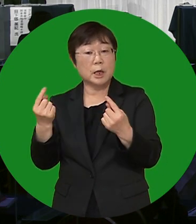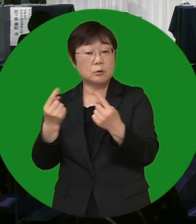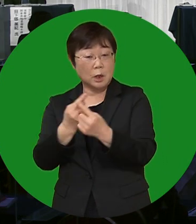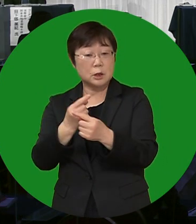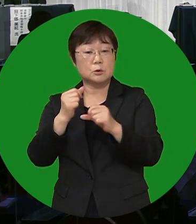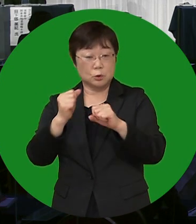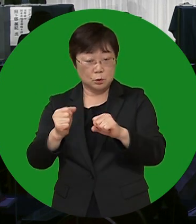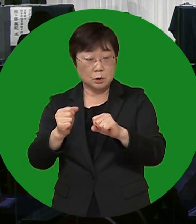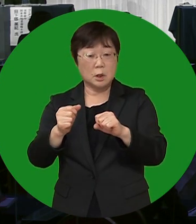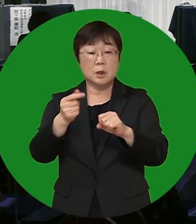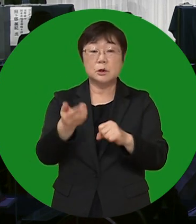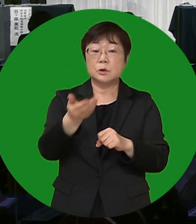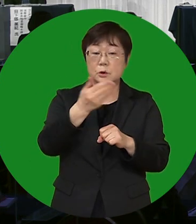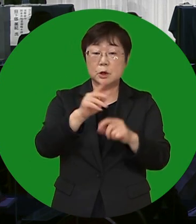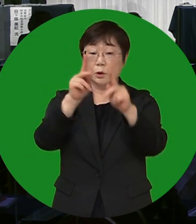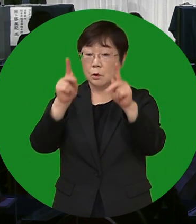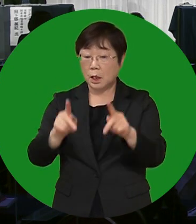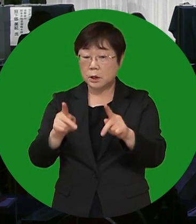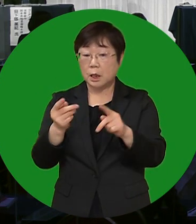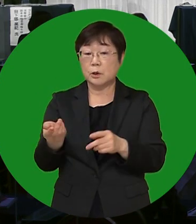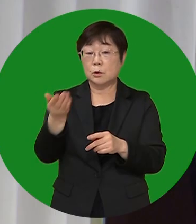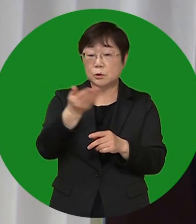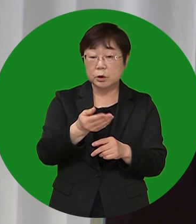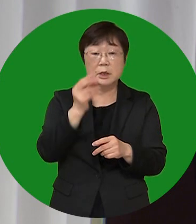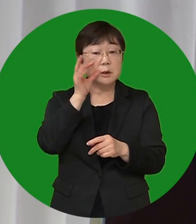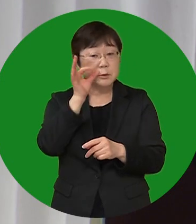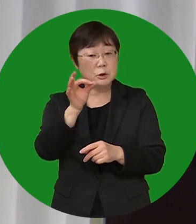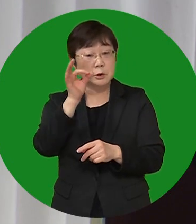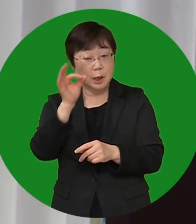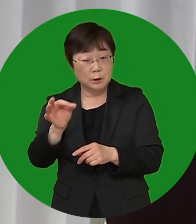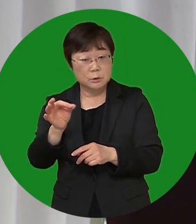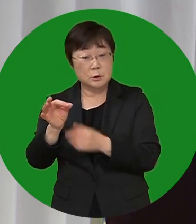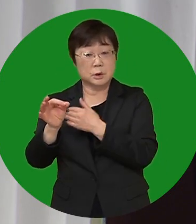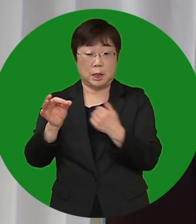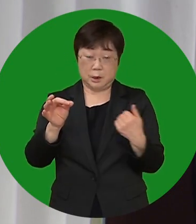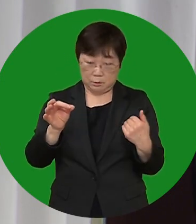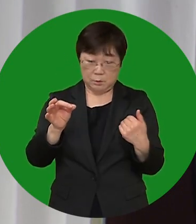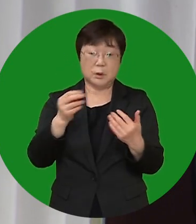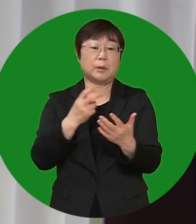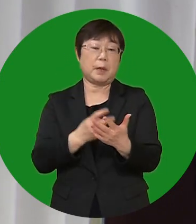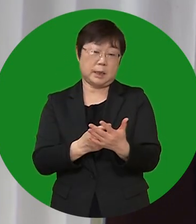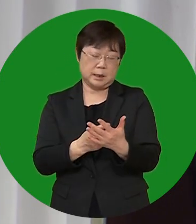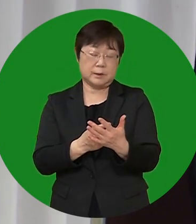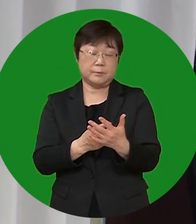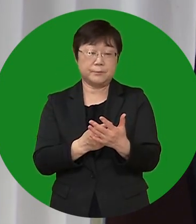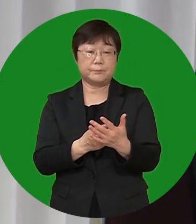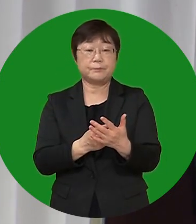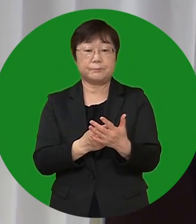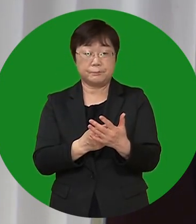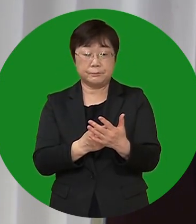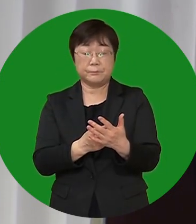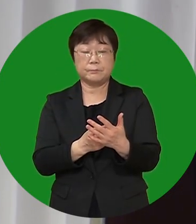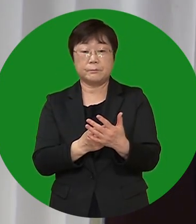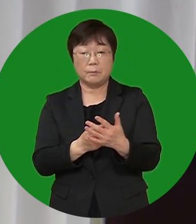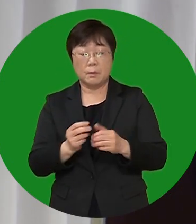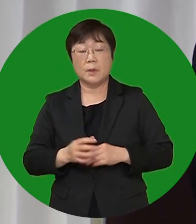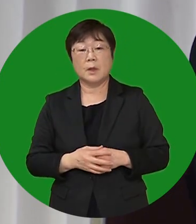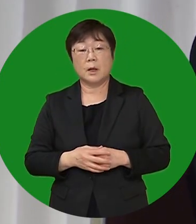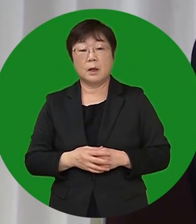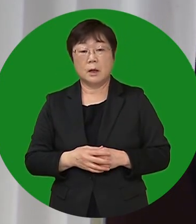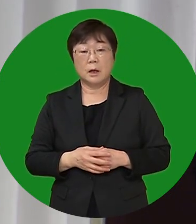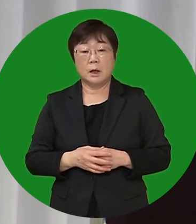するそれから次の方ゲオ次っにとやっぱり見つけるべきだ